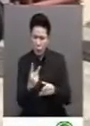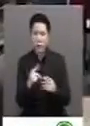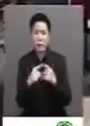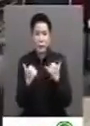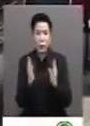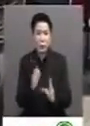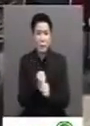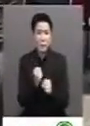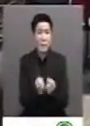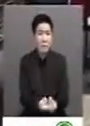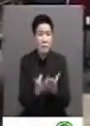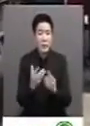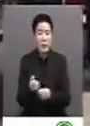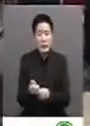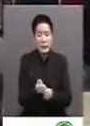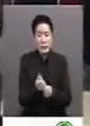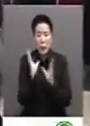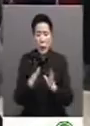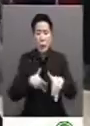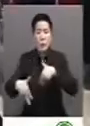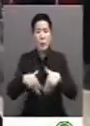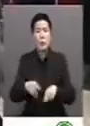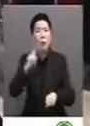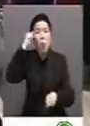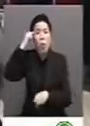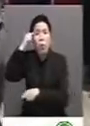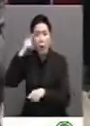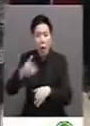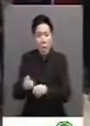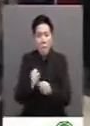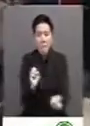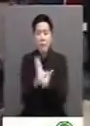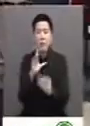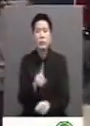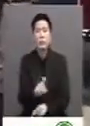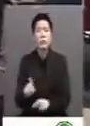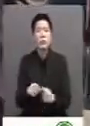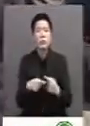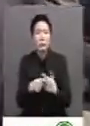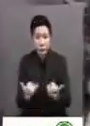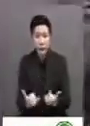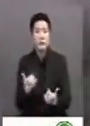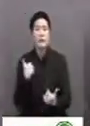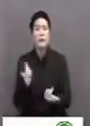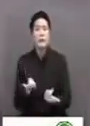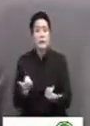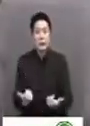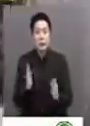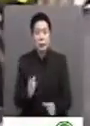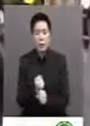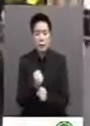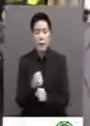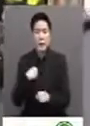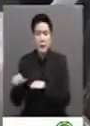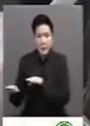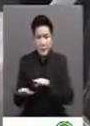ผู้ก่อเหตุดึงประชาชนผู้บริสุทธิ์เข้าร่วมและการกระทําเช่นนี้เจ้าหน้าที่ก็เพิ่มมาตรการรักษาความปลอดภัยยอมรับนะคะว่า